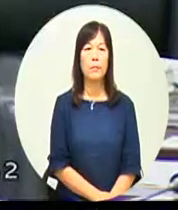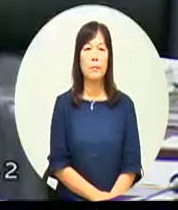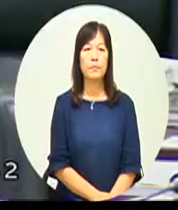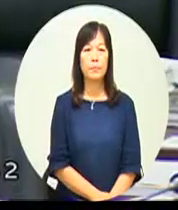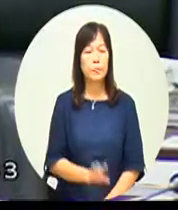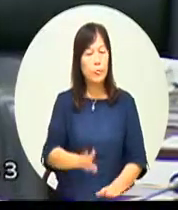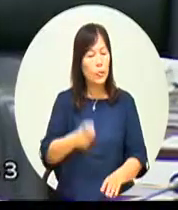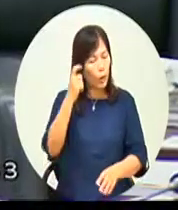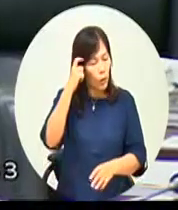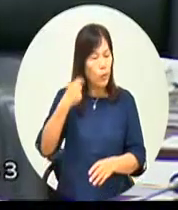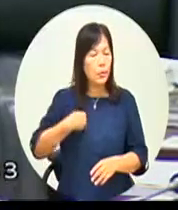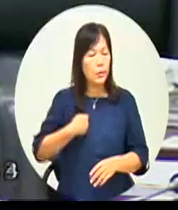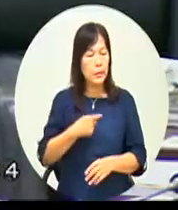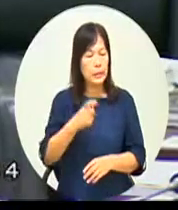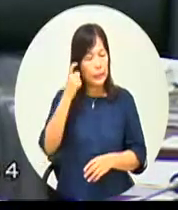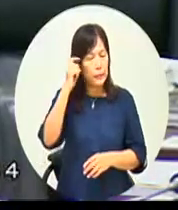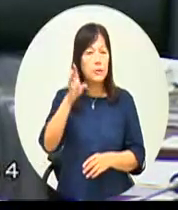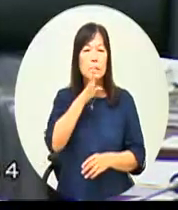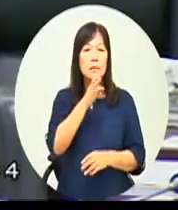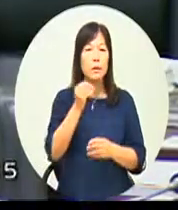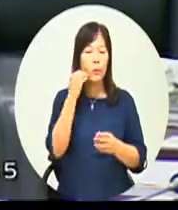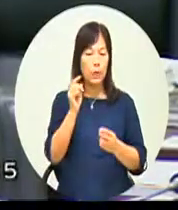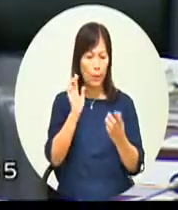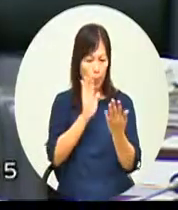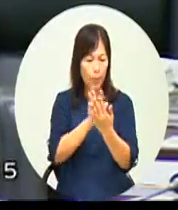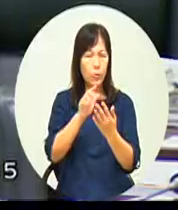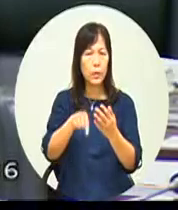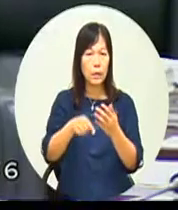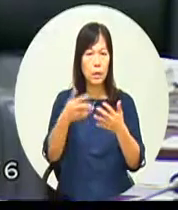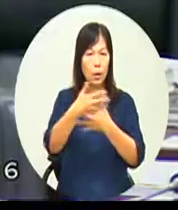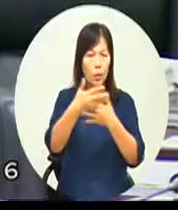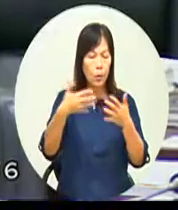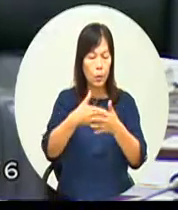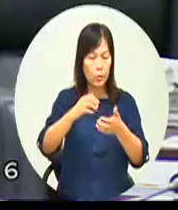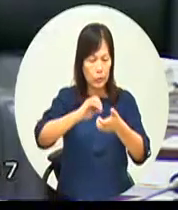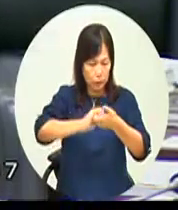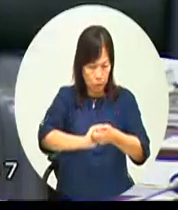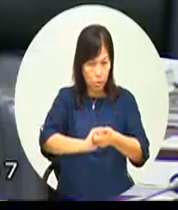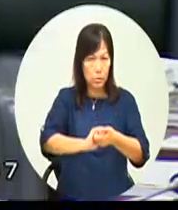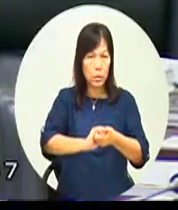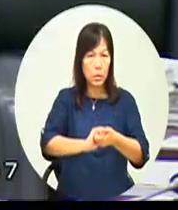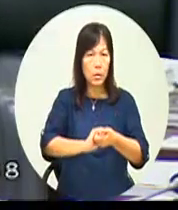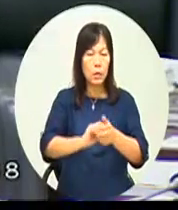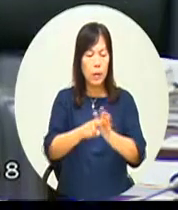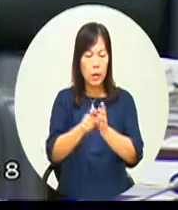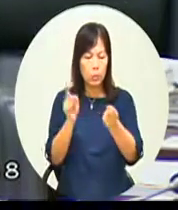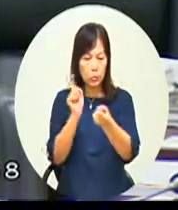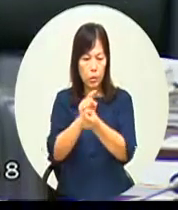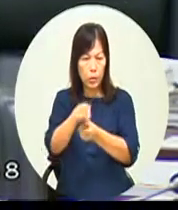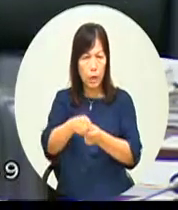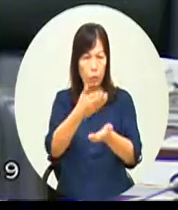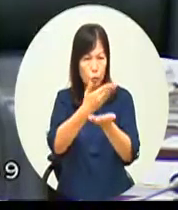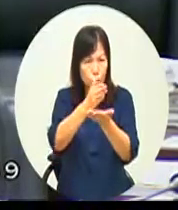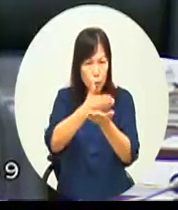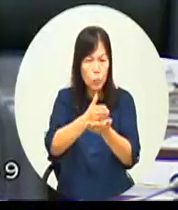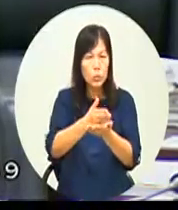我的意思是说，当我们要面对交通的政策的时候，不仅是要解决所